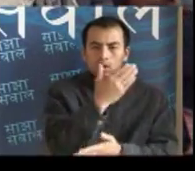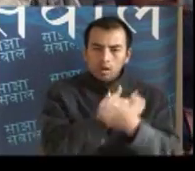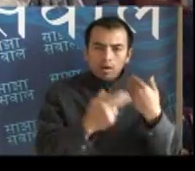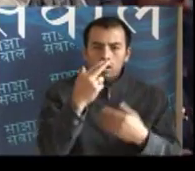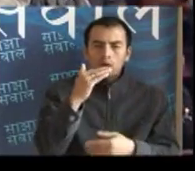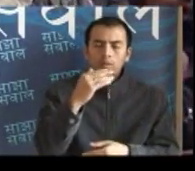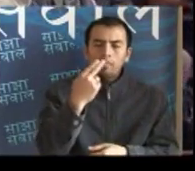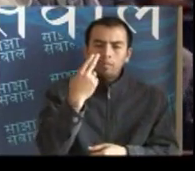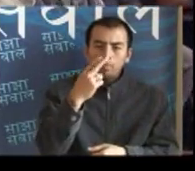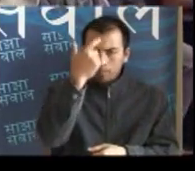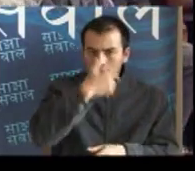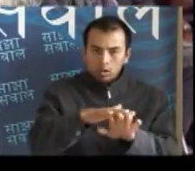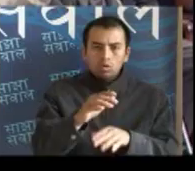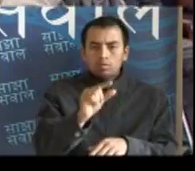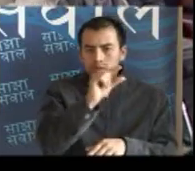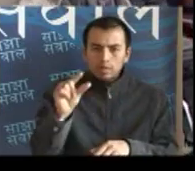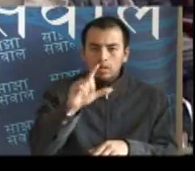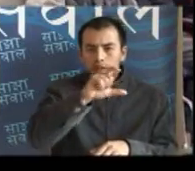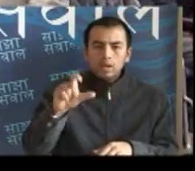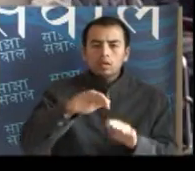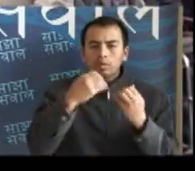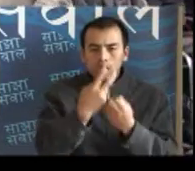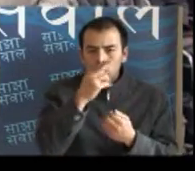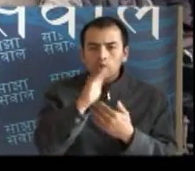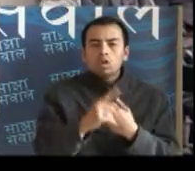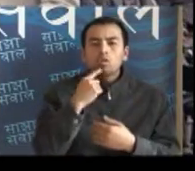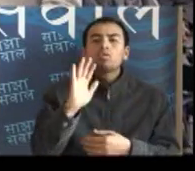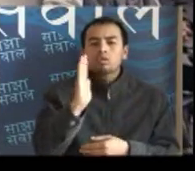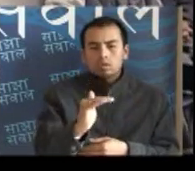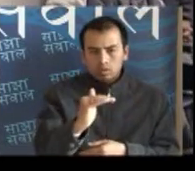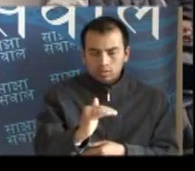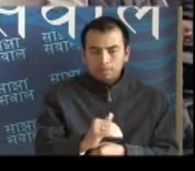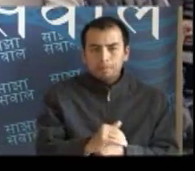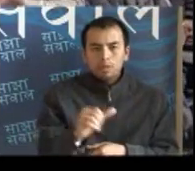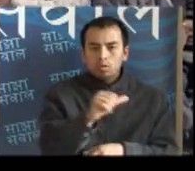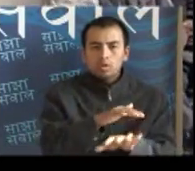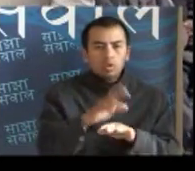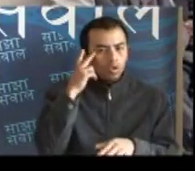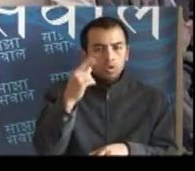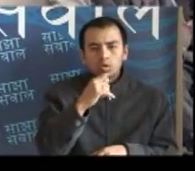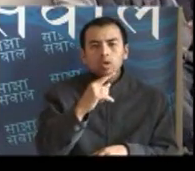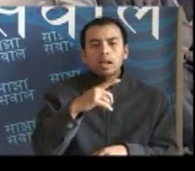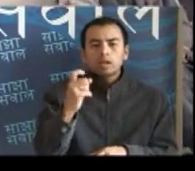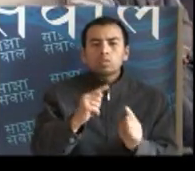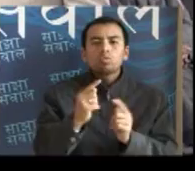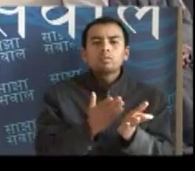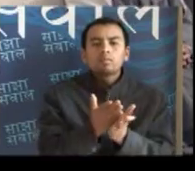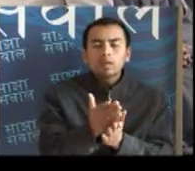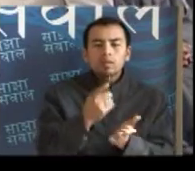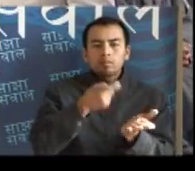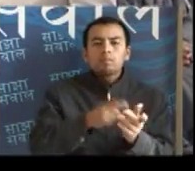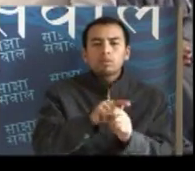अपाङ्गता भएकाहरूको प्रति नेपाली समाजले हेर्ने दृष्टिकोण कस्तो छ त? उनीहरूको सजिलोका लागि कस्तो नीति र